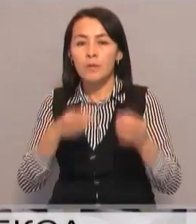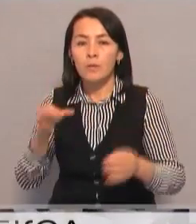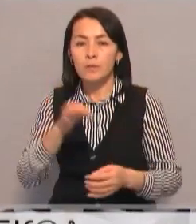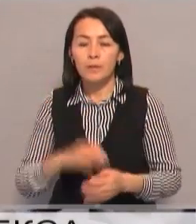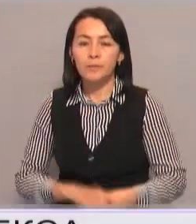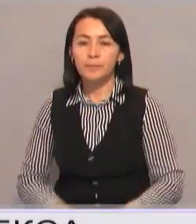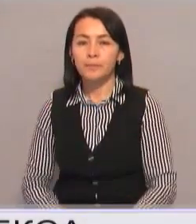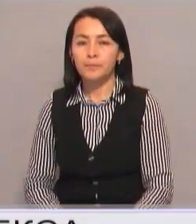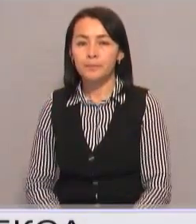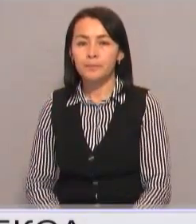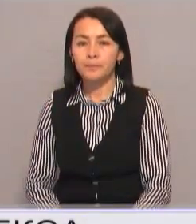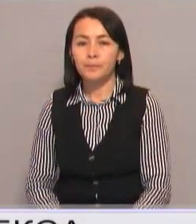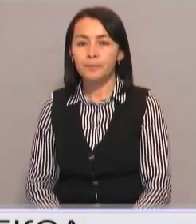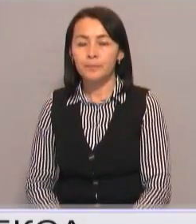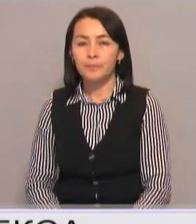регионе.